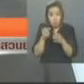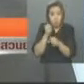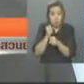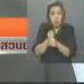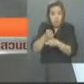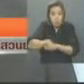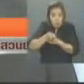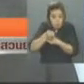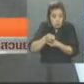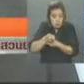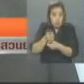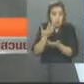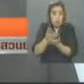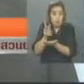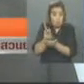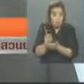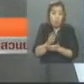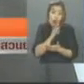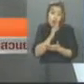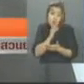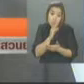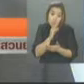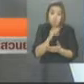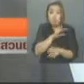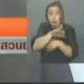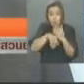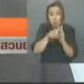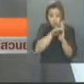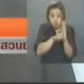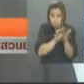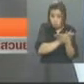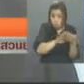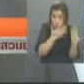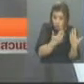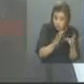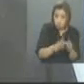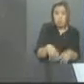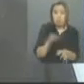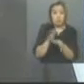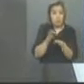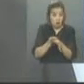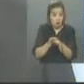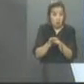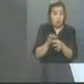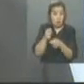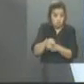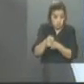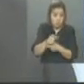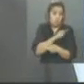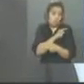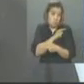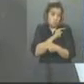เมื่อมีคุณสมบัติทุกอย่างผ่านแล้วก็จะให้ธ.ก.ส.นะให้เงินกู้นะตามเงื่อนไขต่างๆน